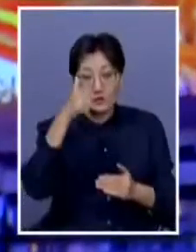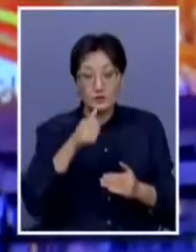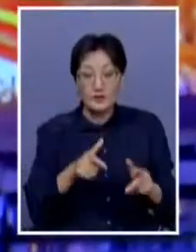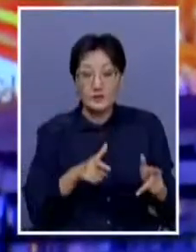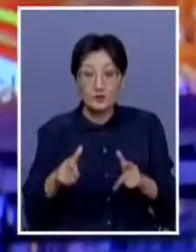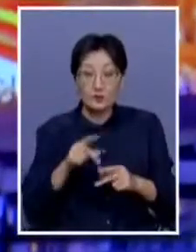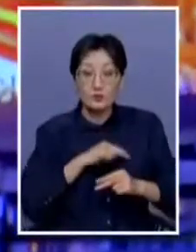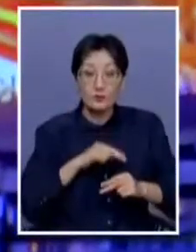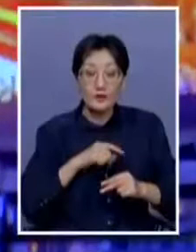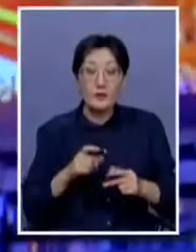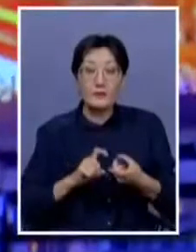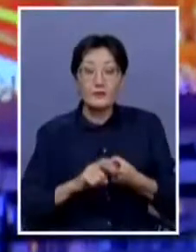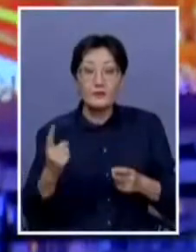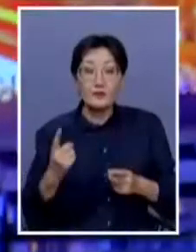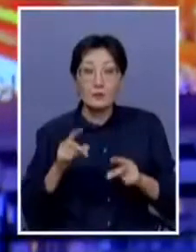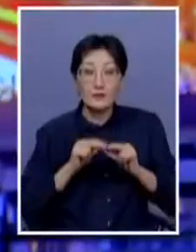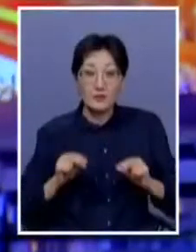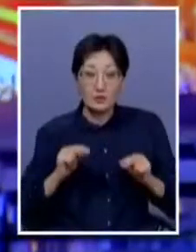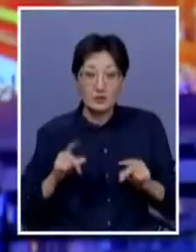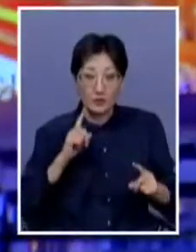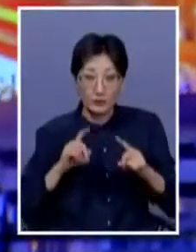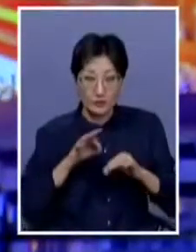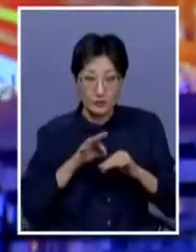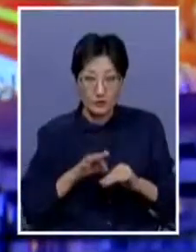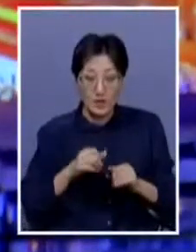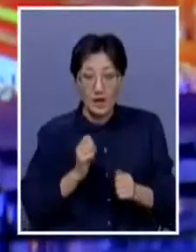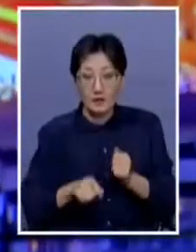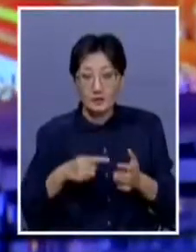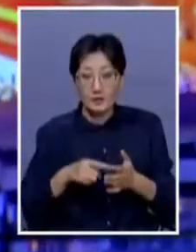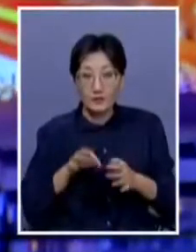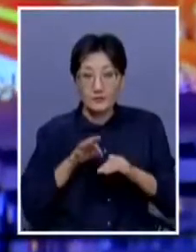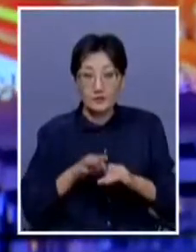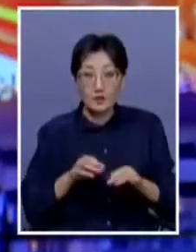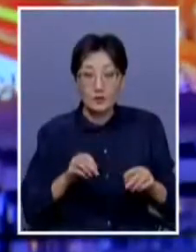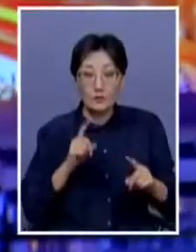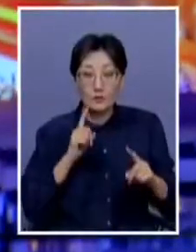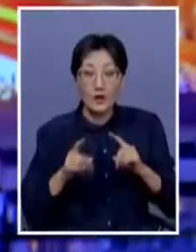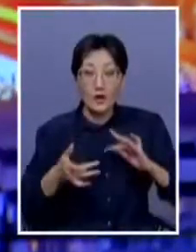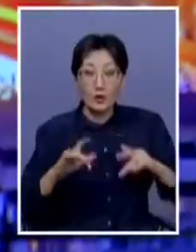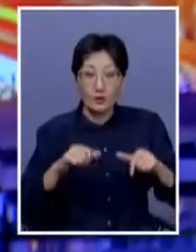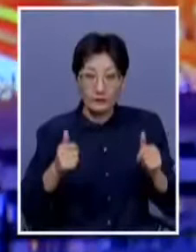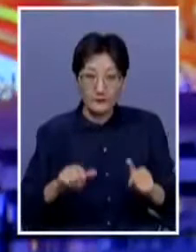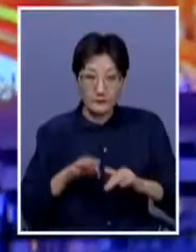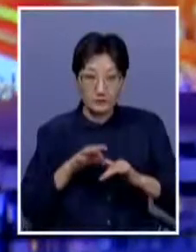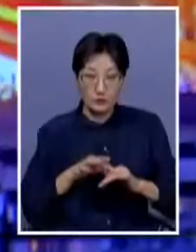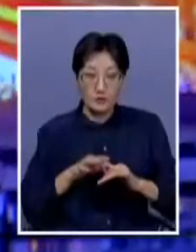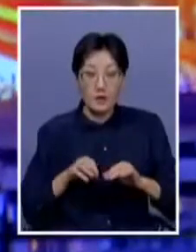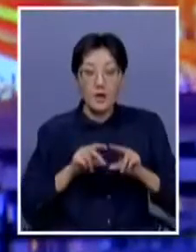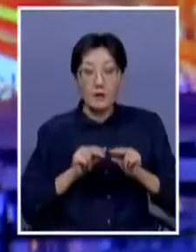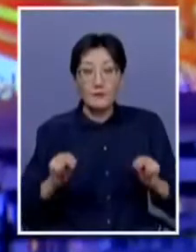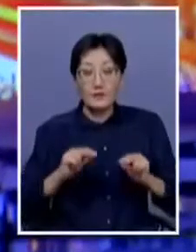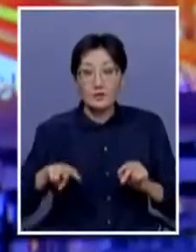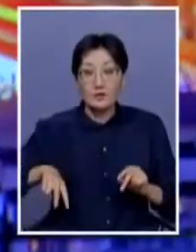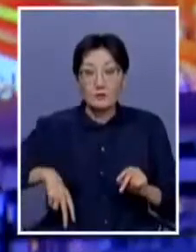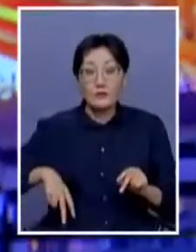жұмыстарына байланысты бірінші рет педагогикалық кеңес өткізді. Әр қалада ұйымдастырылған жиын онлайн форматта жүргізілді. Мектеп